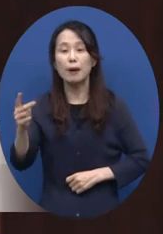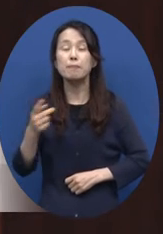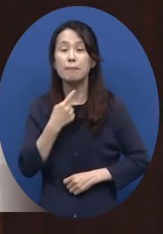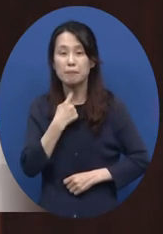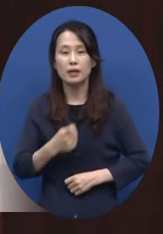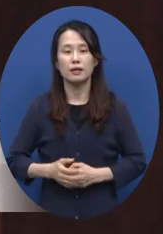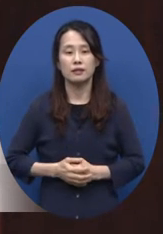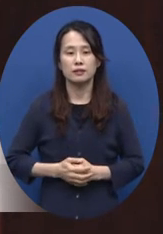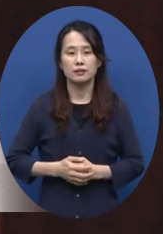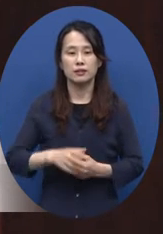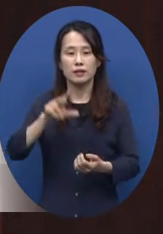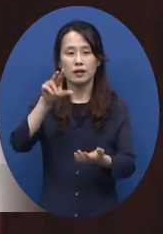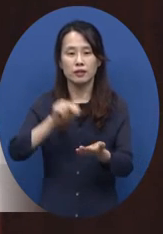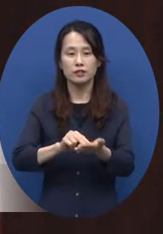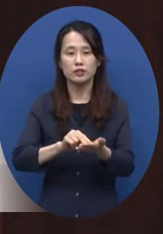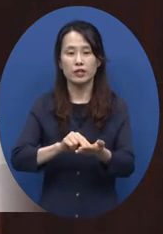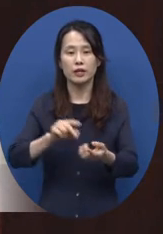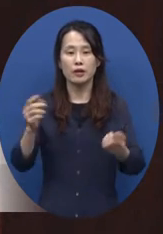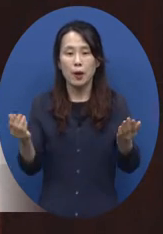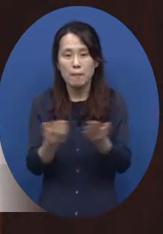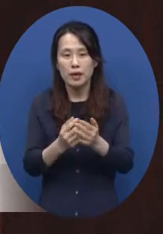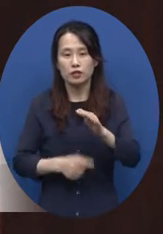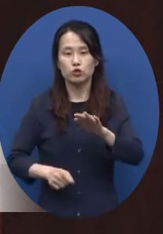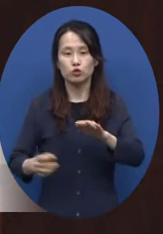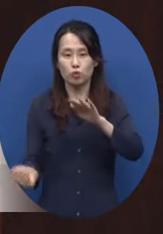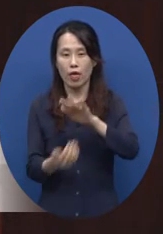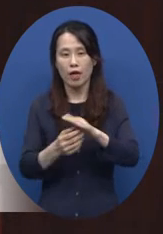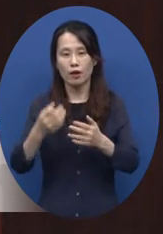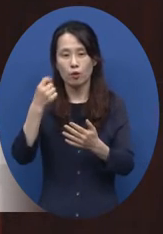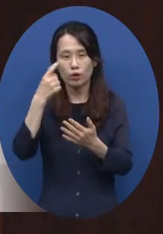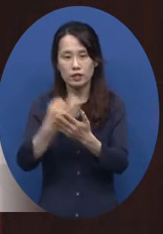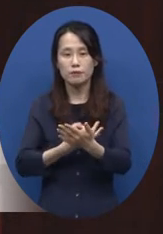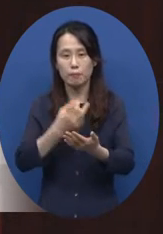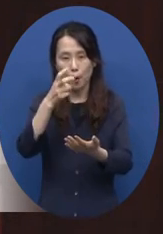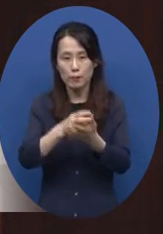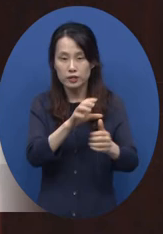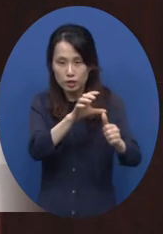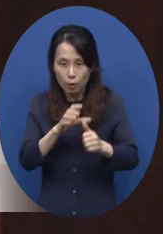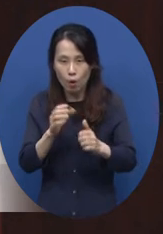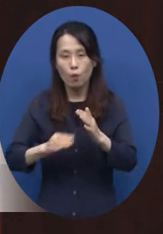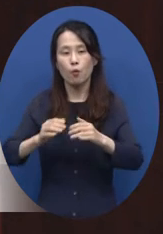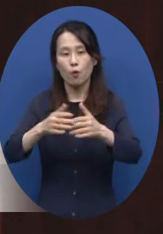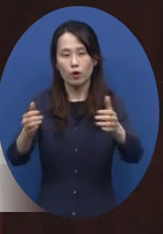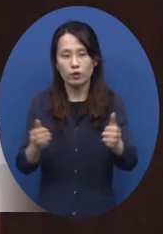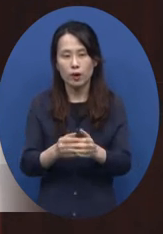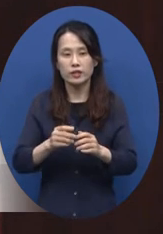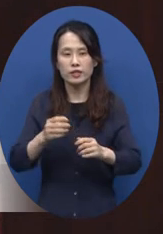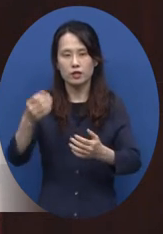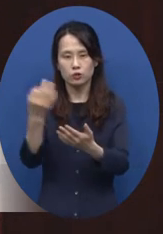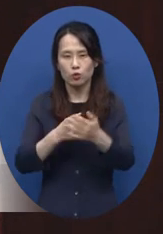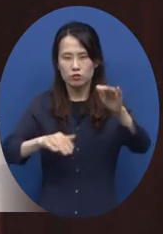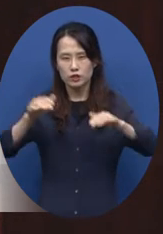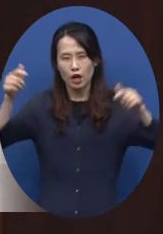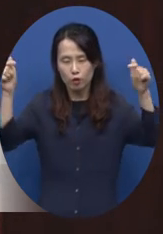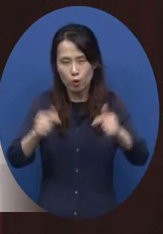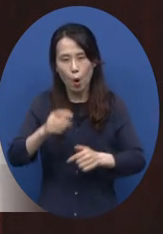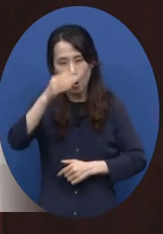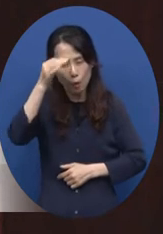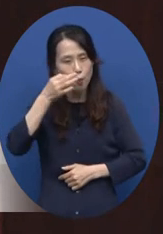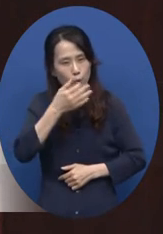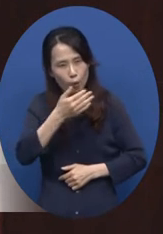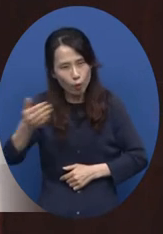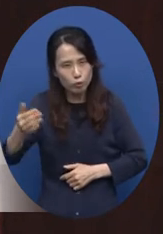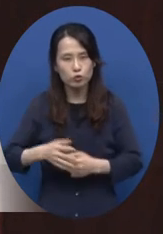형들 현실에 맞는 친구 인법 도입을 통해 공공기관이 소득 격차 해소에 뭐 복을 보이고 공정한 경도를 만들어나가는